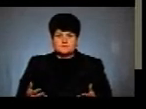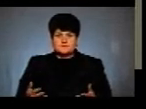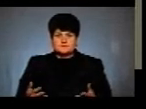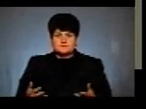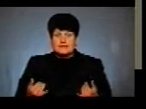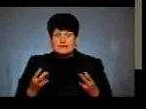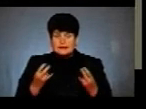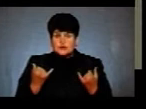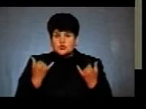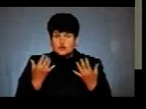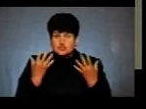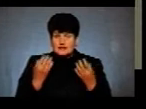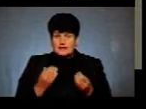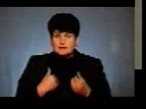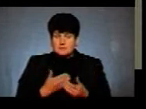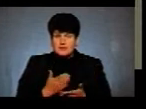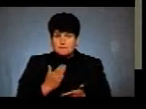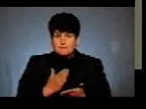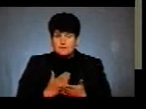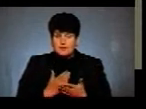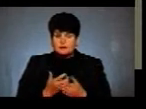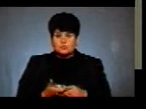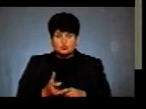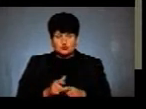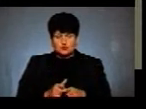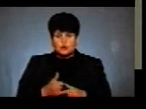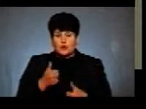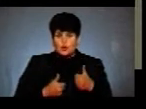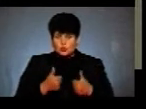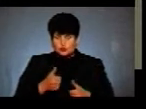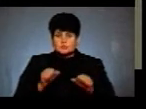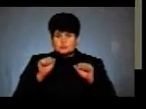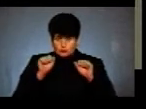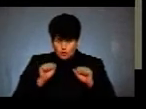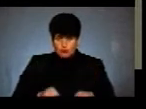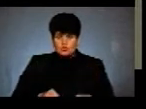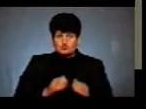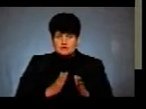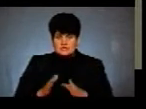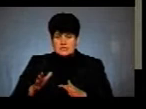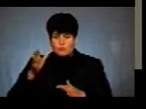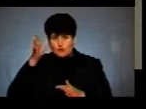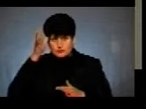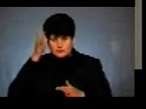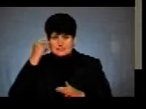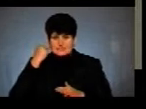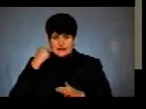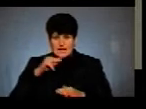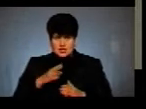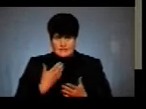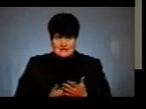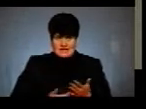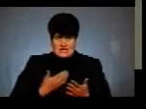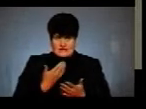На сьогоднішній день ми маємо досить конкурентно здатну систему освіти в Україні з кращими зразками.